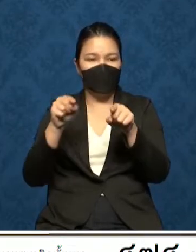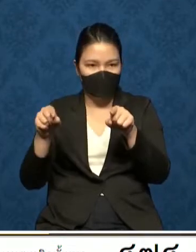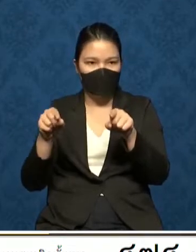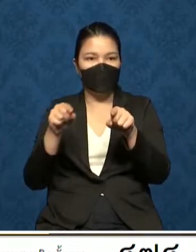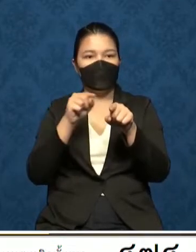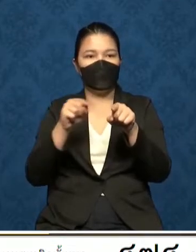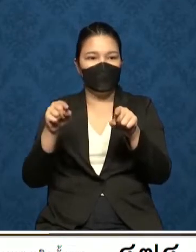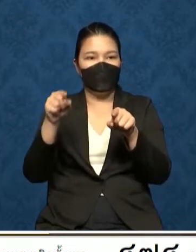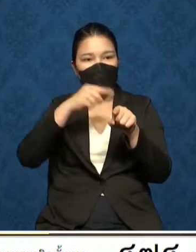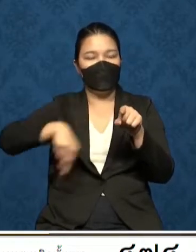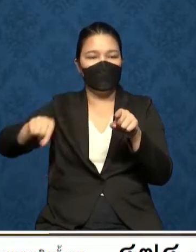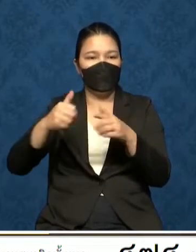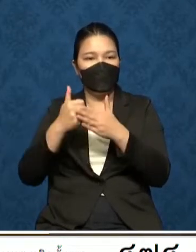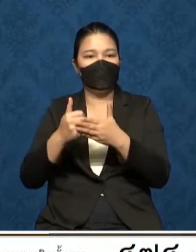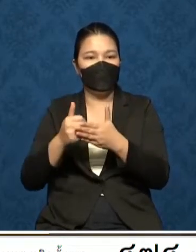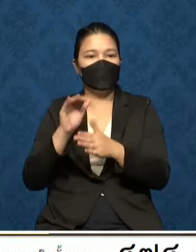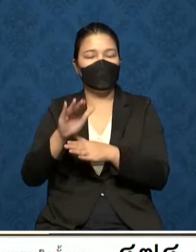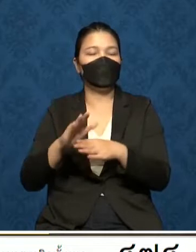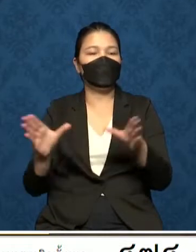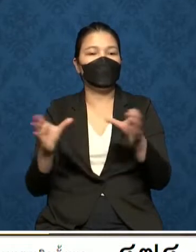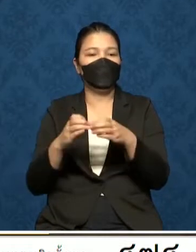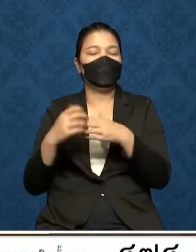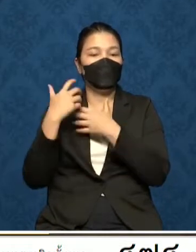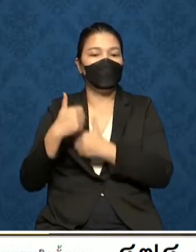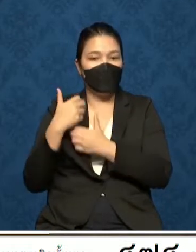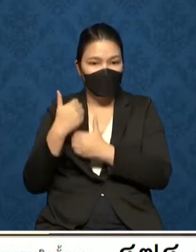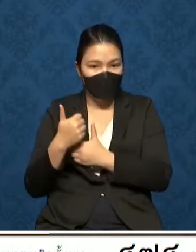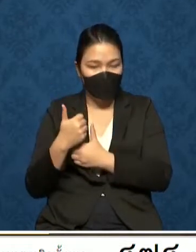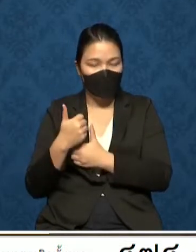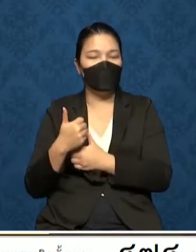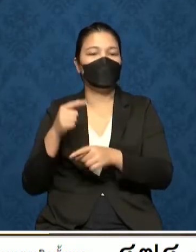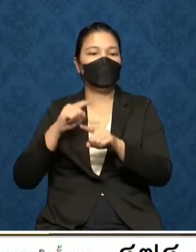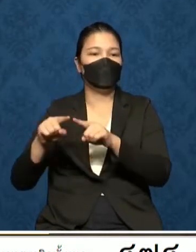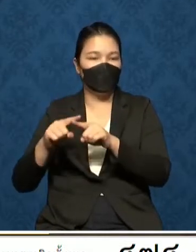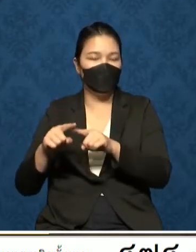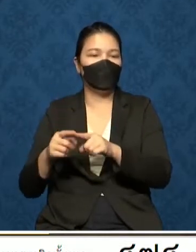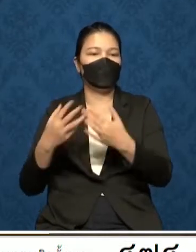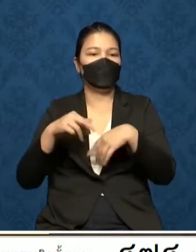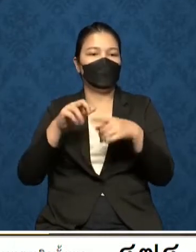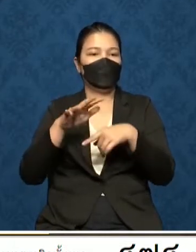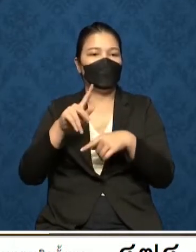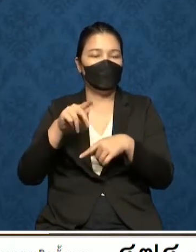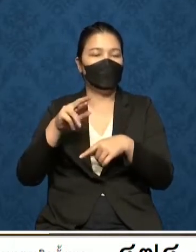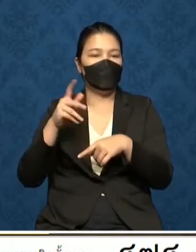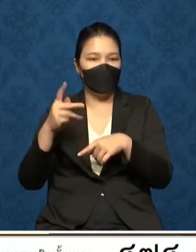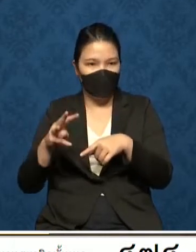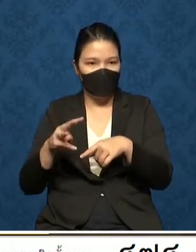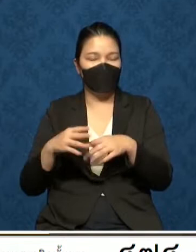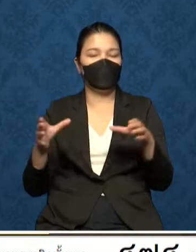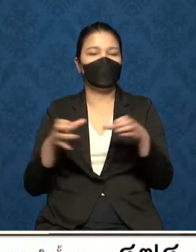จุดของพรรคประชาธิปัตย์และร่างฉบับครม.และร่างของพรรคภูมิใจไ